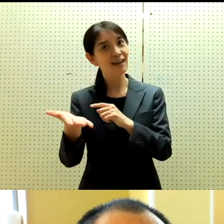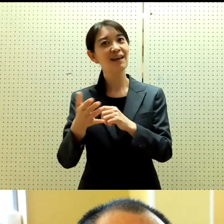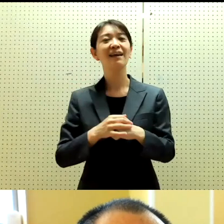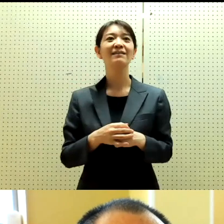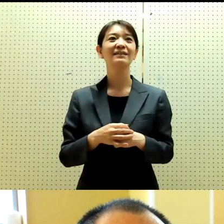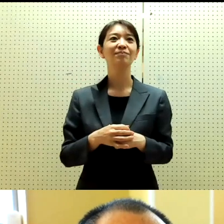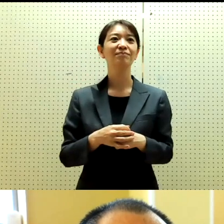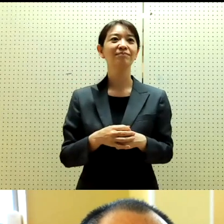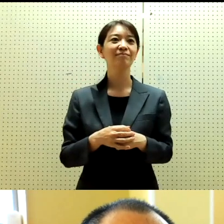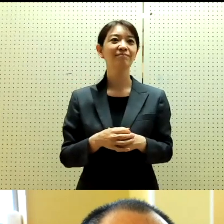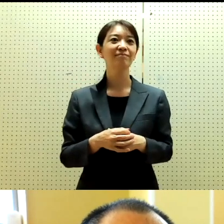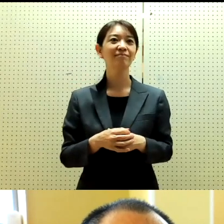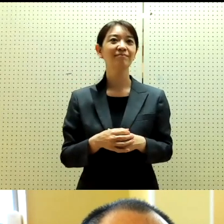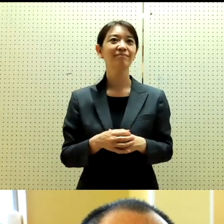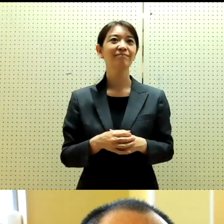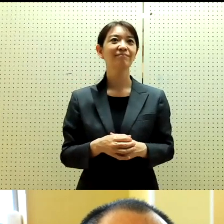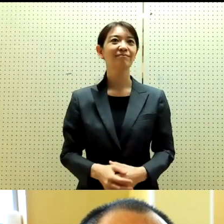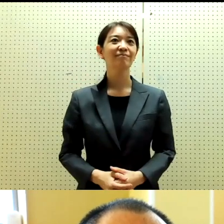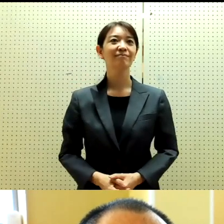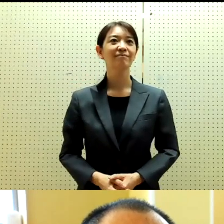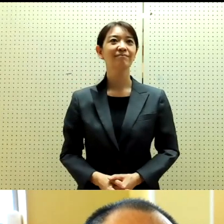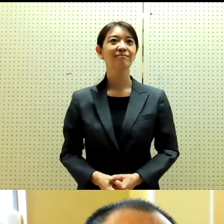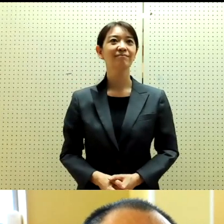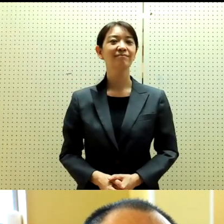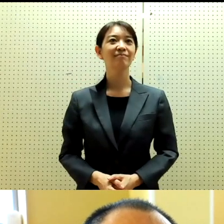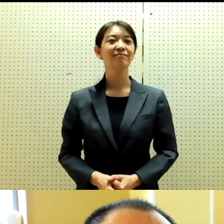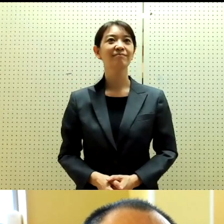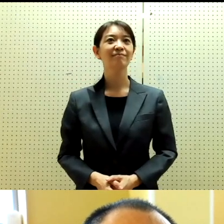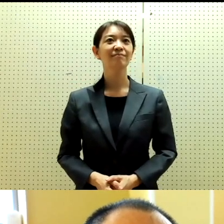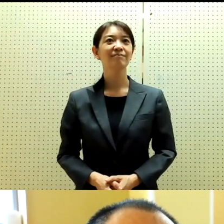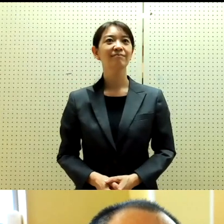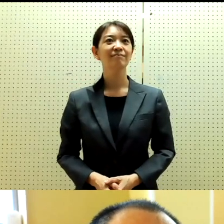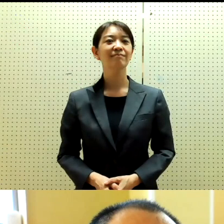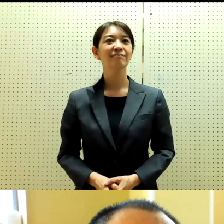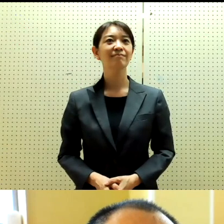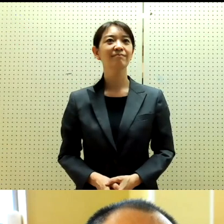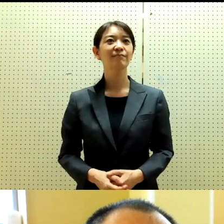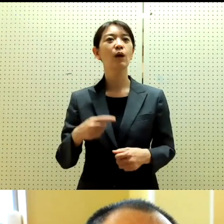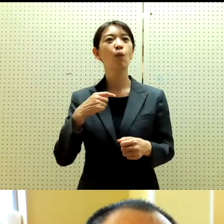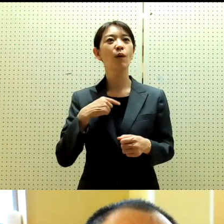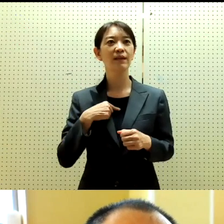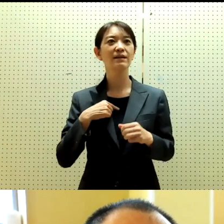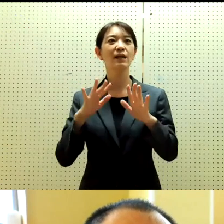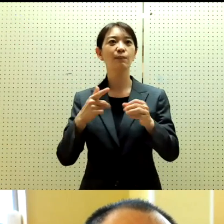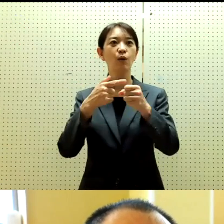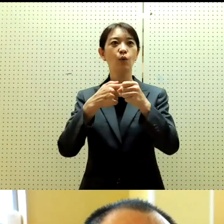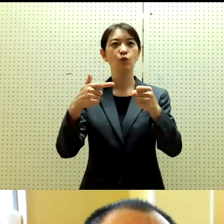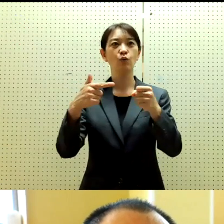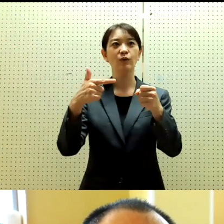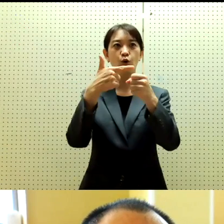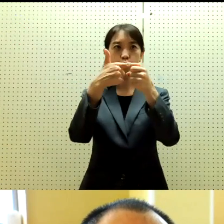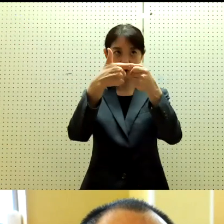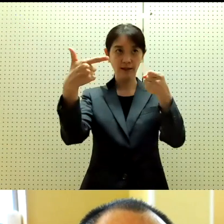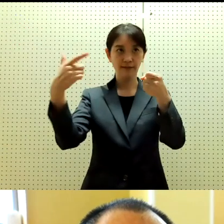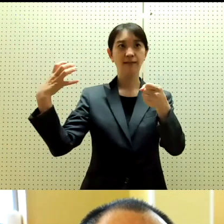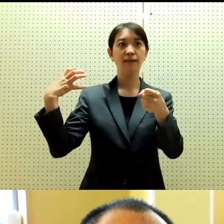ととかございますか？ はい、ありがとうございます。私も今6年生を担任してるんですけれども、6年